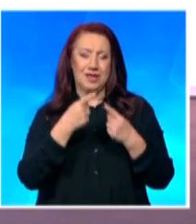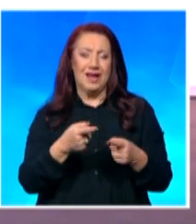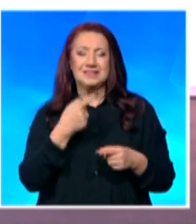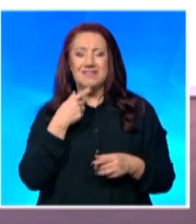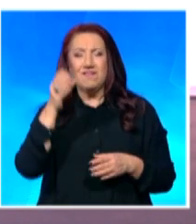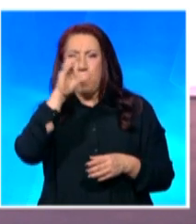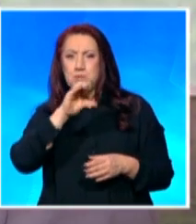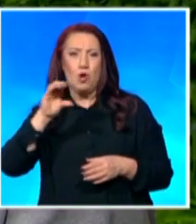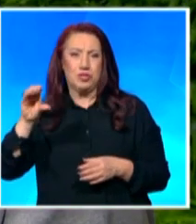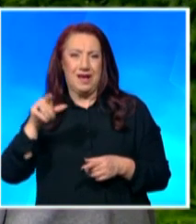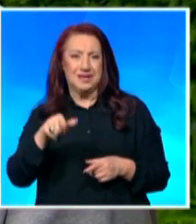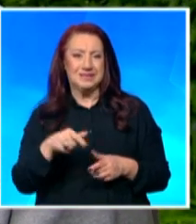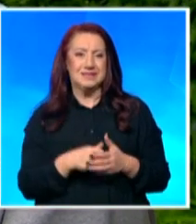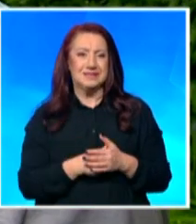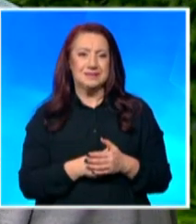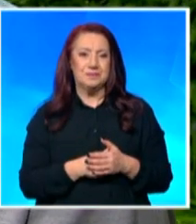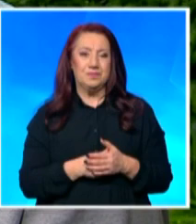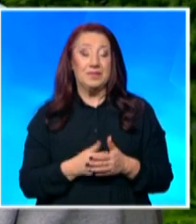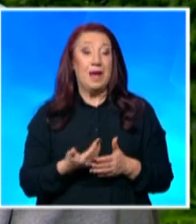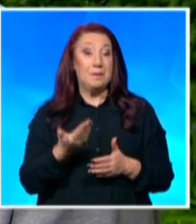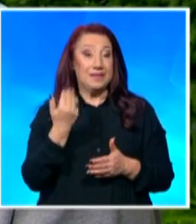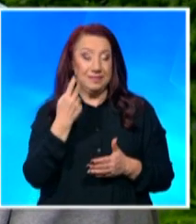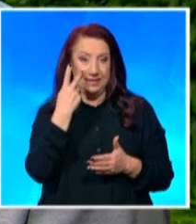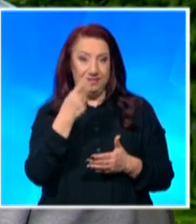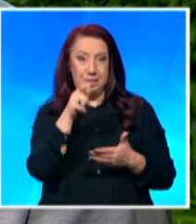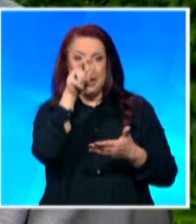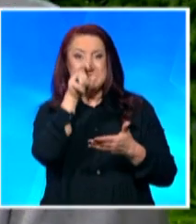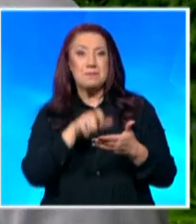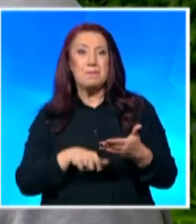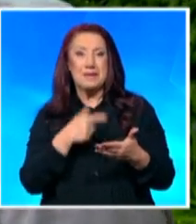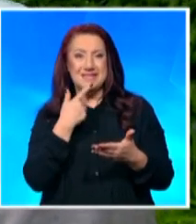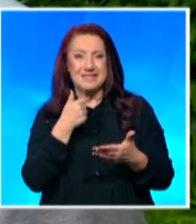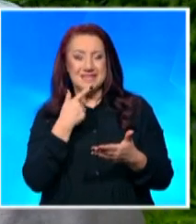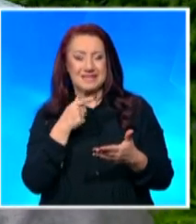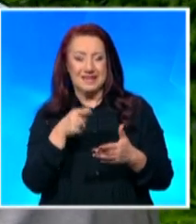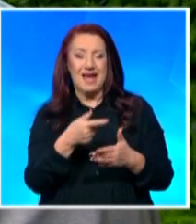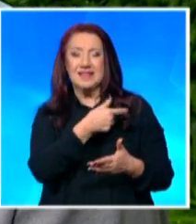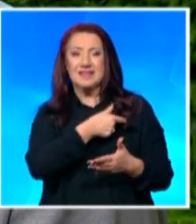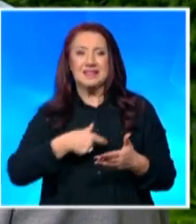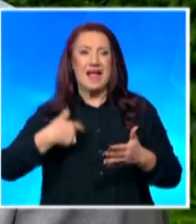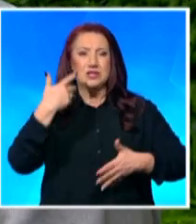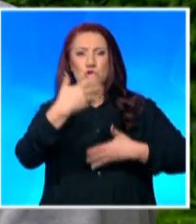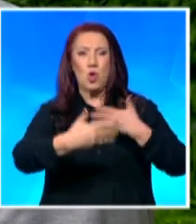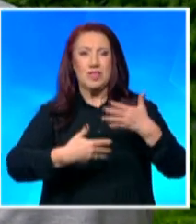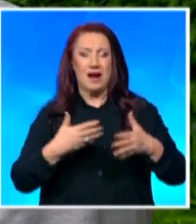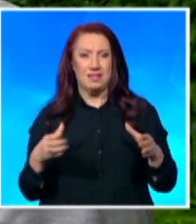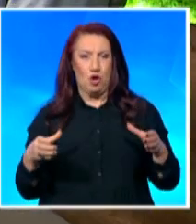BTV. Преди да излезе списъка на националния отбор с имената, а разширения състав, защото